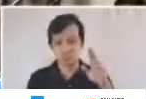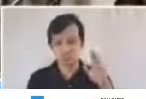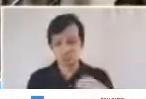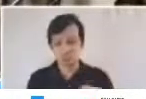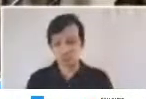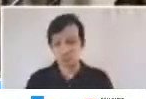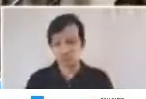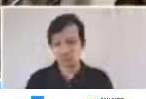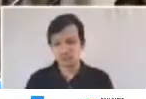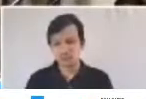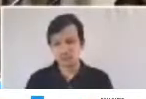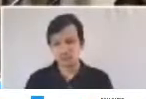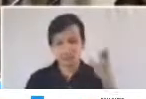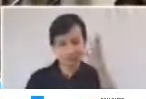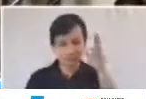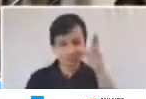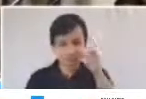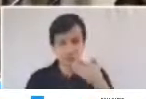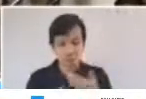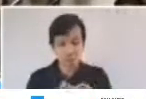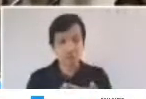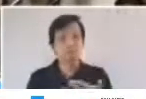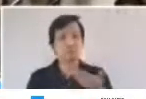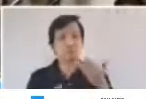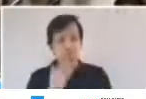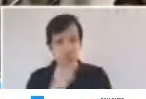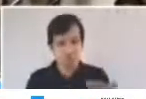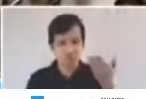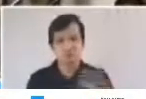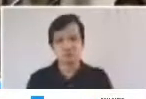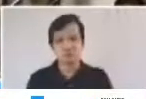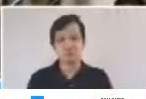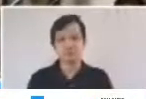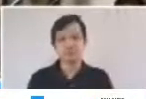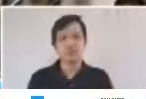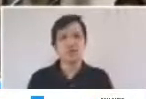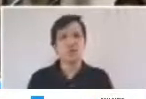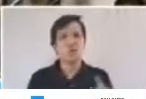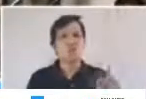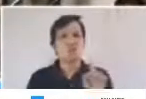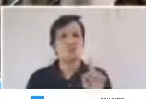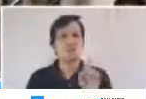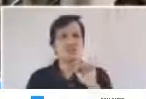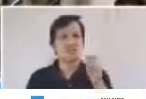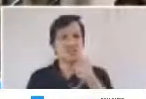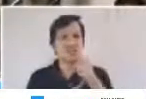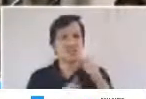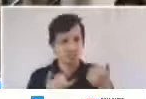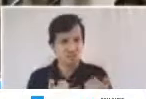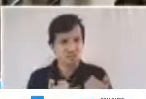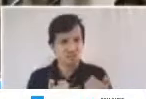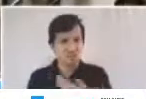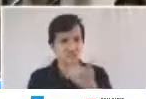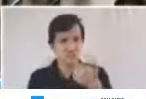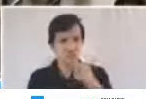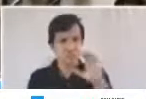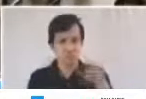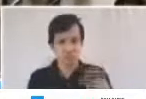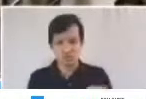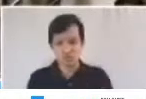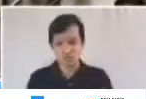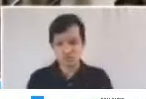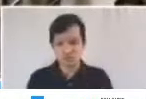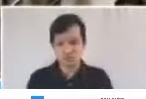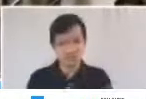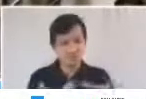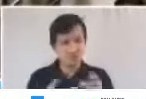tayong joint memorandum circular between DTI and DOLE. These are the guidelines in the